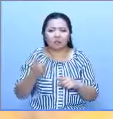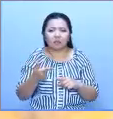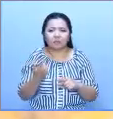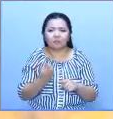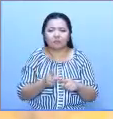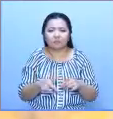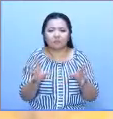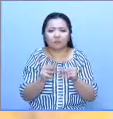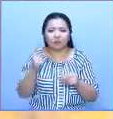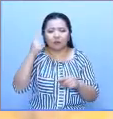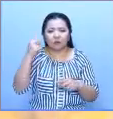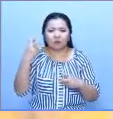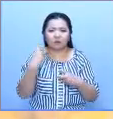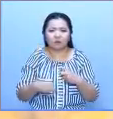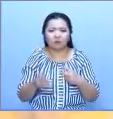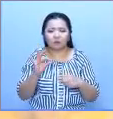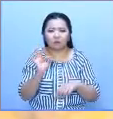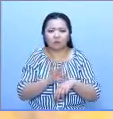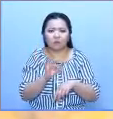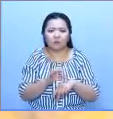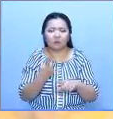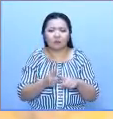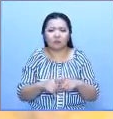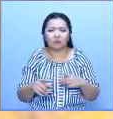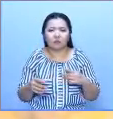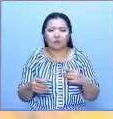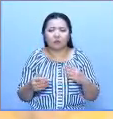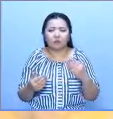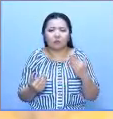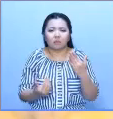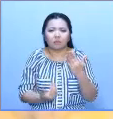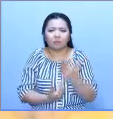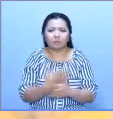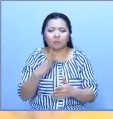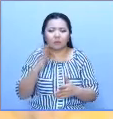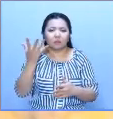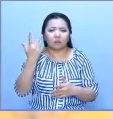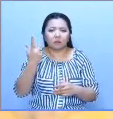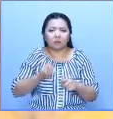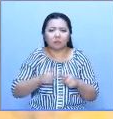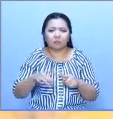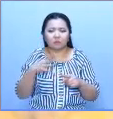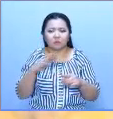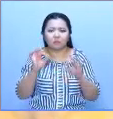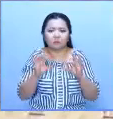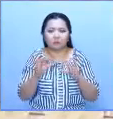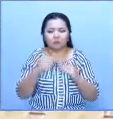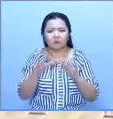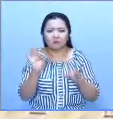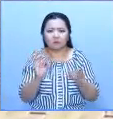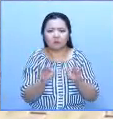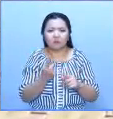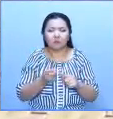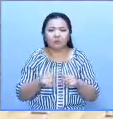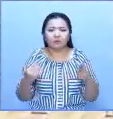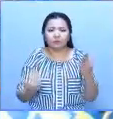Люди с психоневрологическими заболеваниями реабилитируются намного быстрее и эффективнее, когда мы относимся к ним как равный равным. Сейчас в